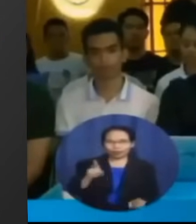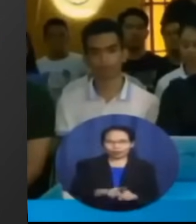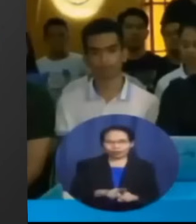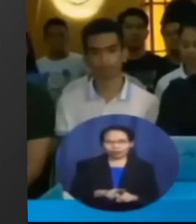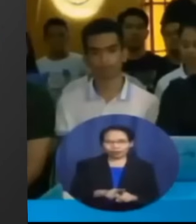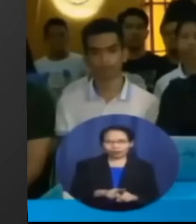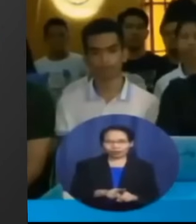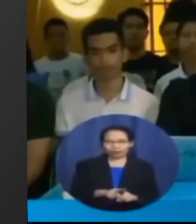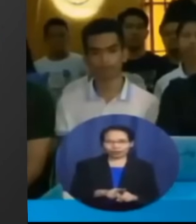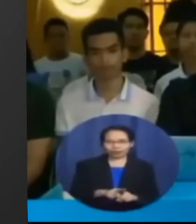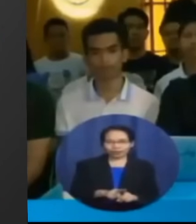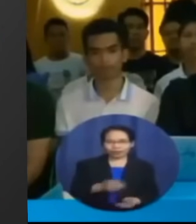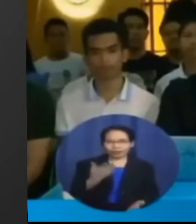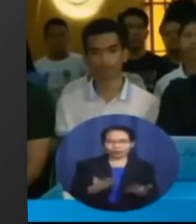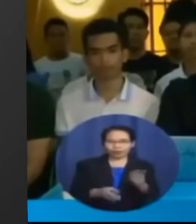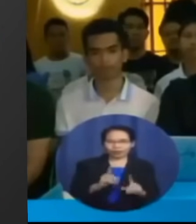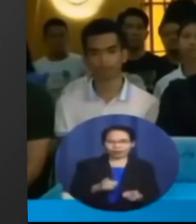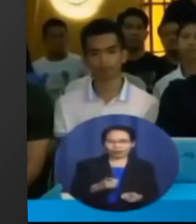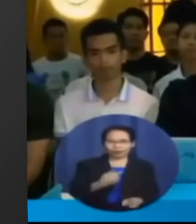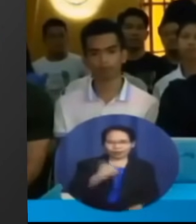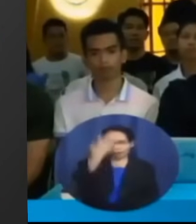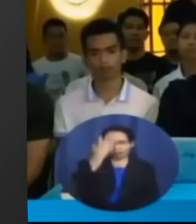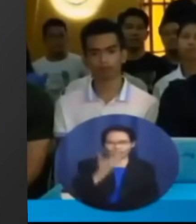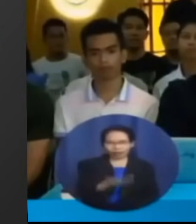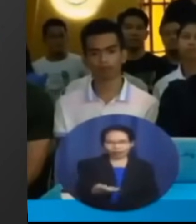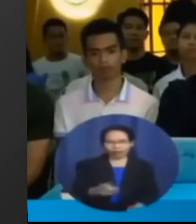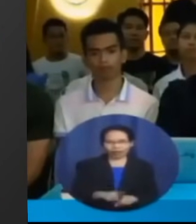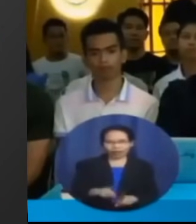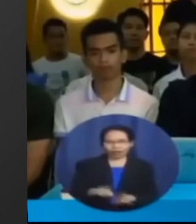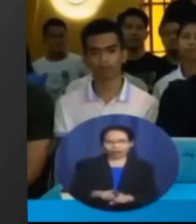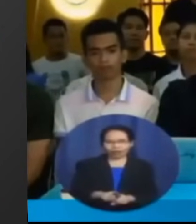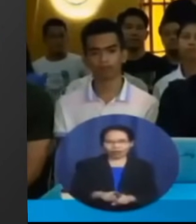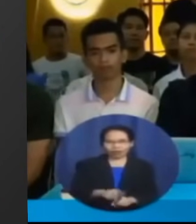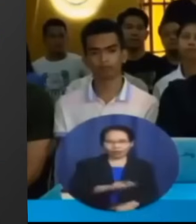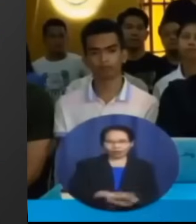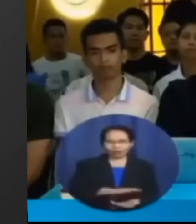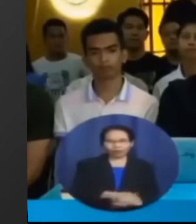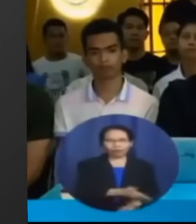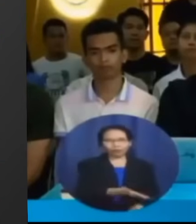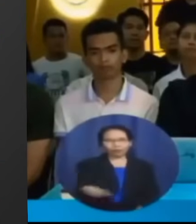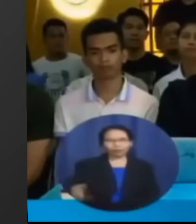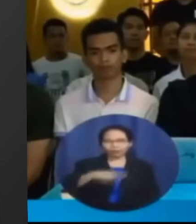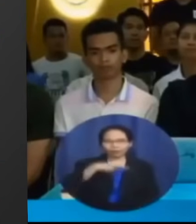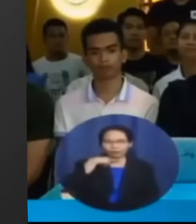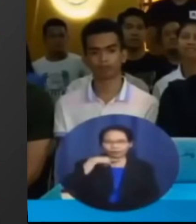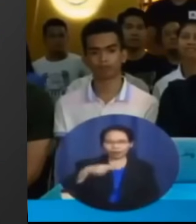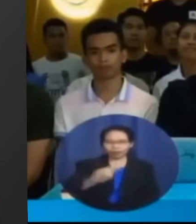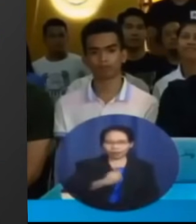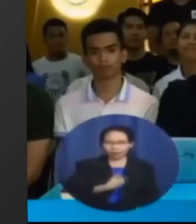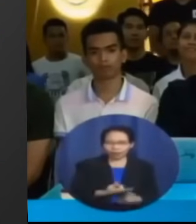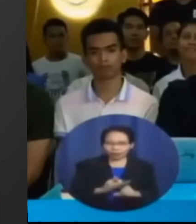ano, baka yung isasagot ko, magalit ka rin. Pinagpapauna ko na hindi sa